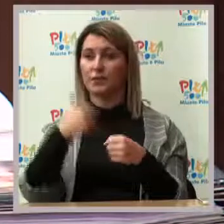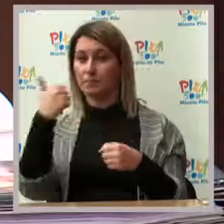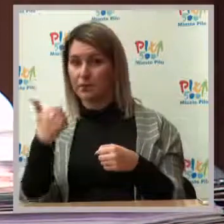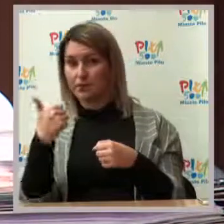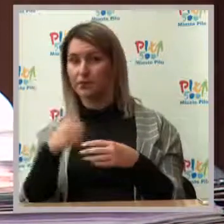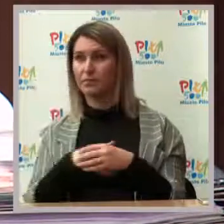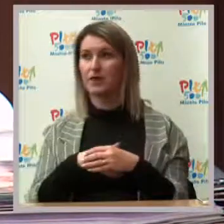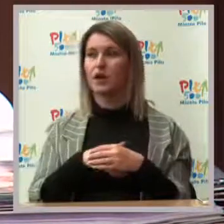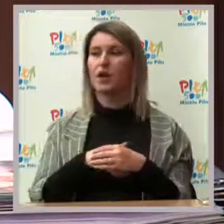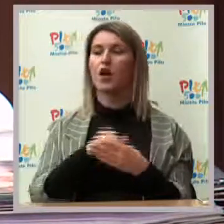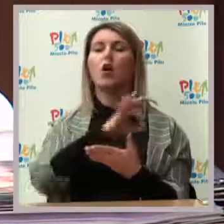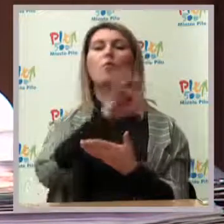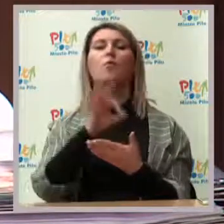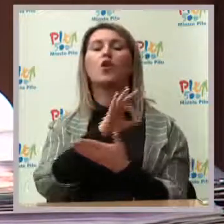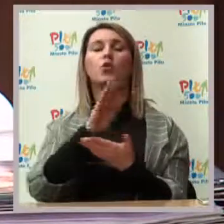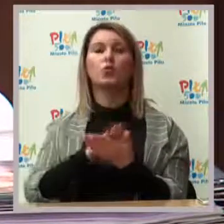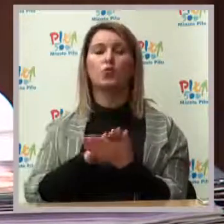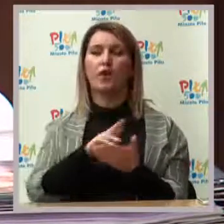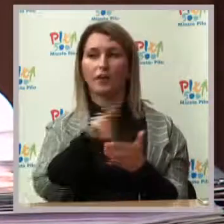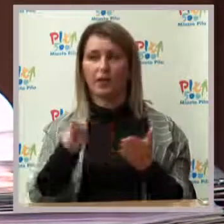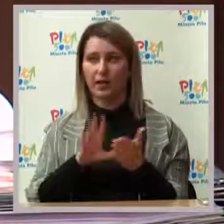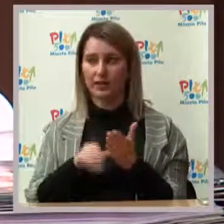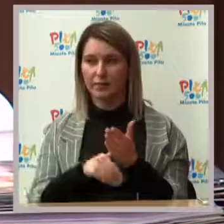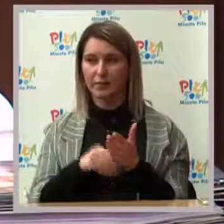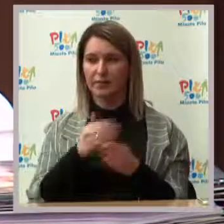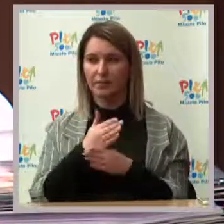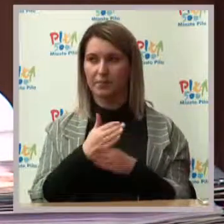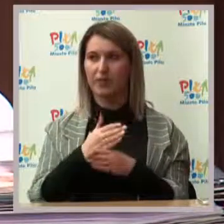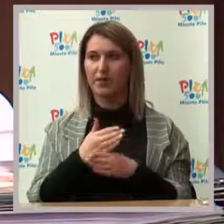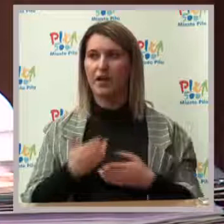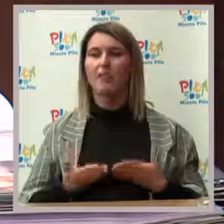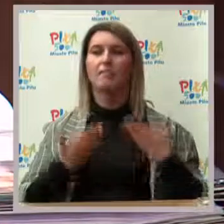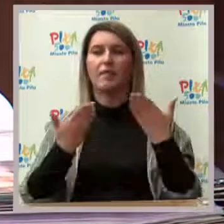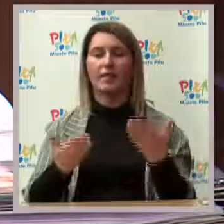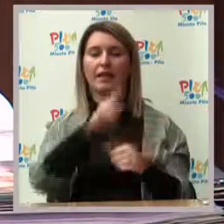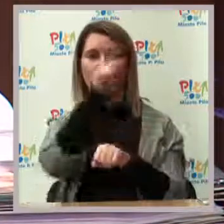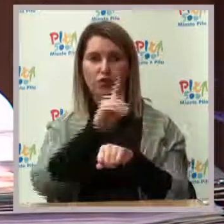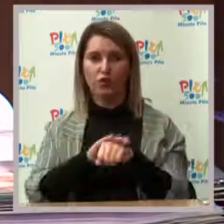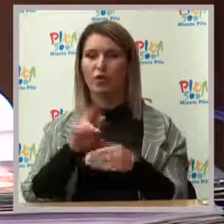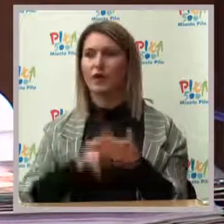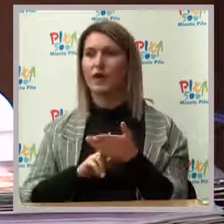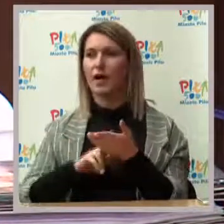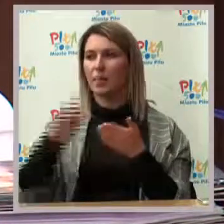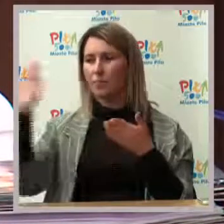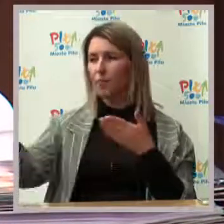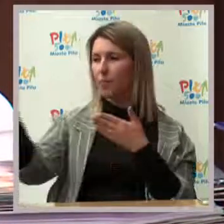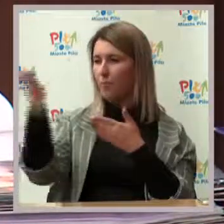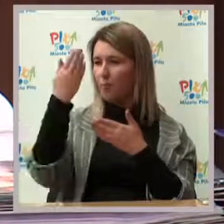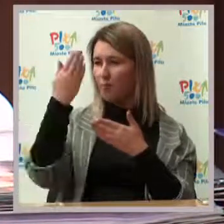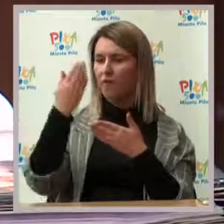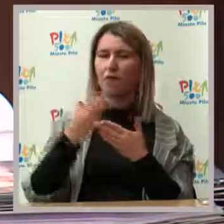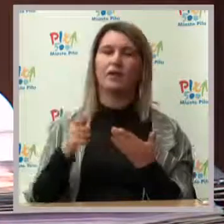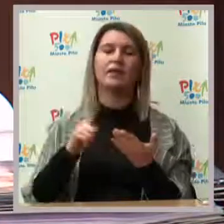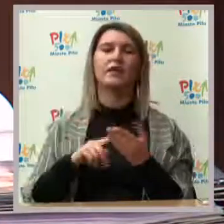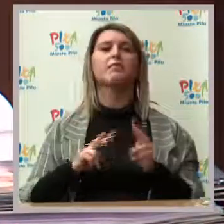21 projektu uchwały Rady Miasta Piły w sprawie wyrażenia zgody na powołanie i przystąpienie do